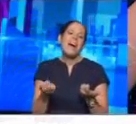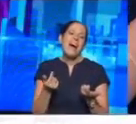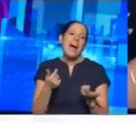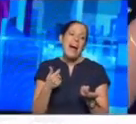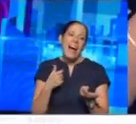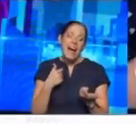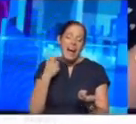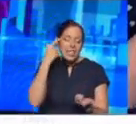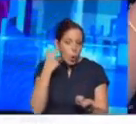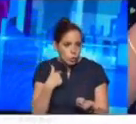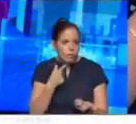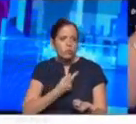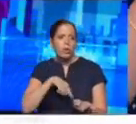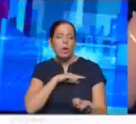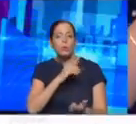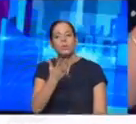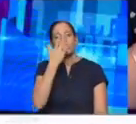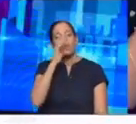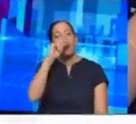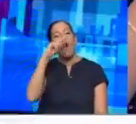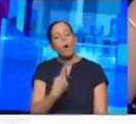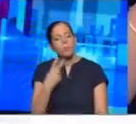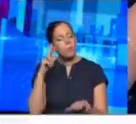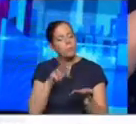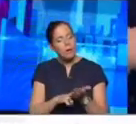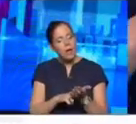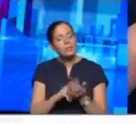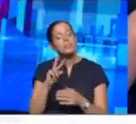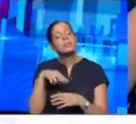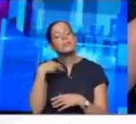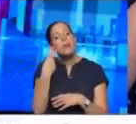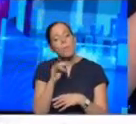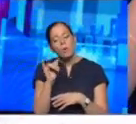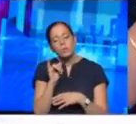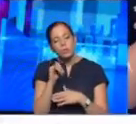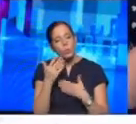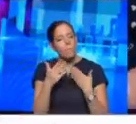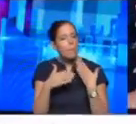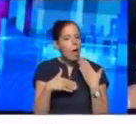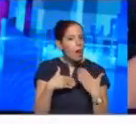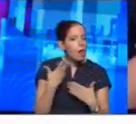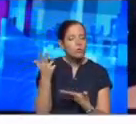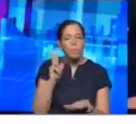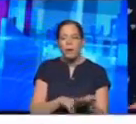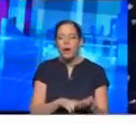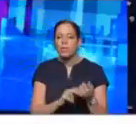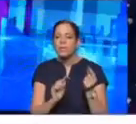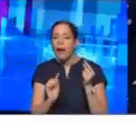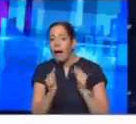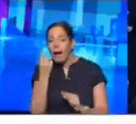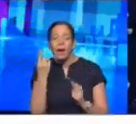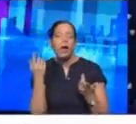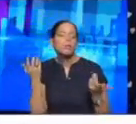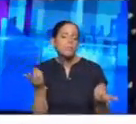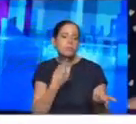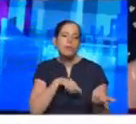אני חושבת שאנחנו הולכים להתאכזב עוד פעם מבגץ, יהיה פה איזשהו מהלך של בגץ, איזושהי החרגה,